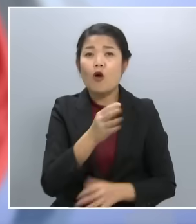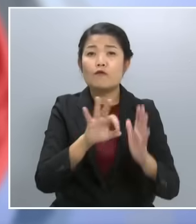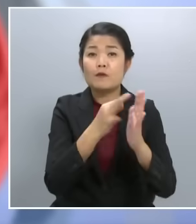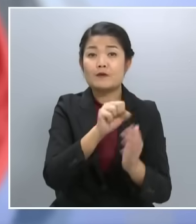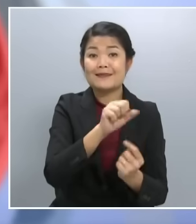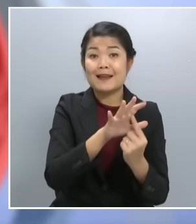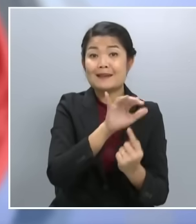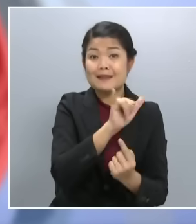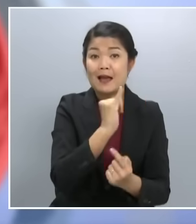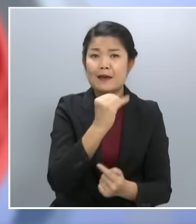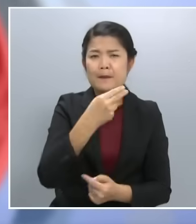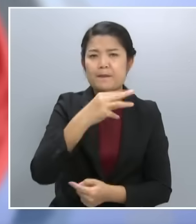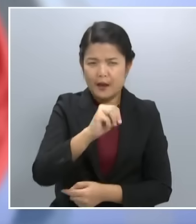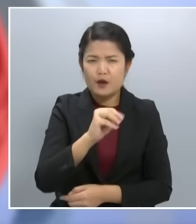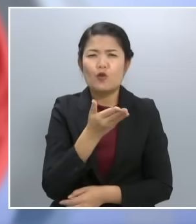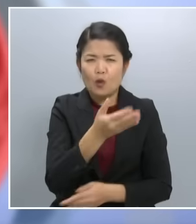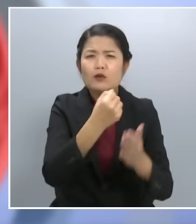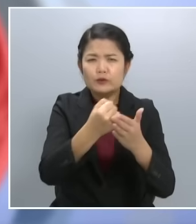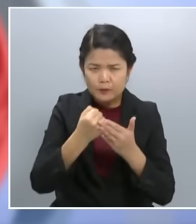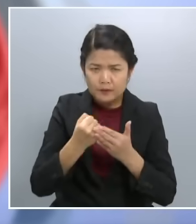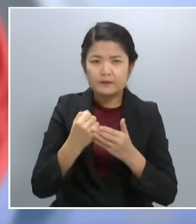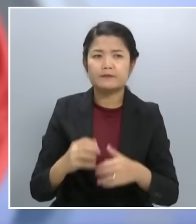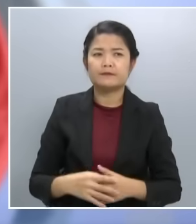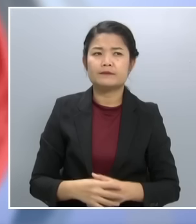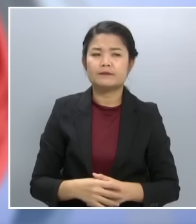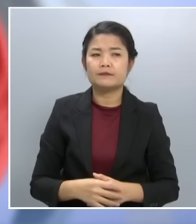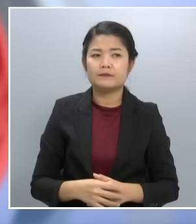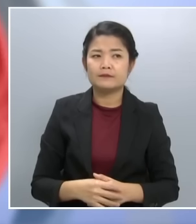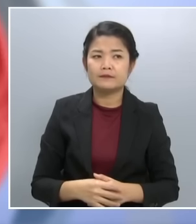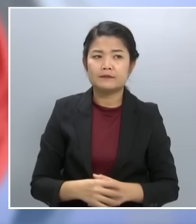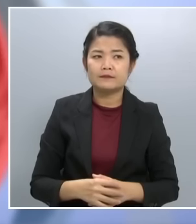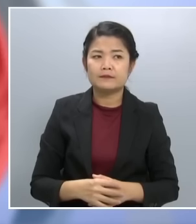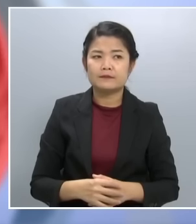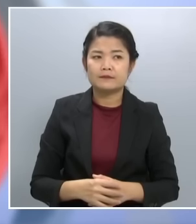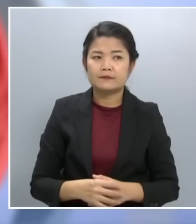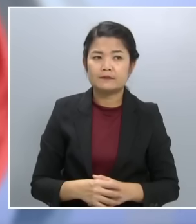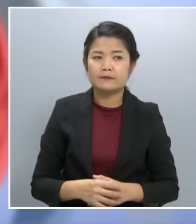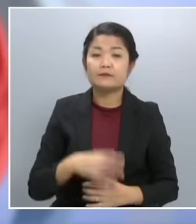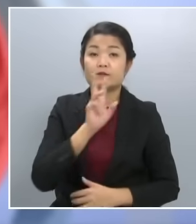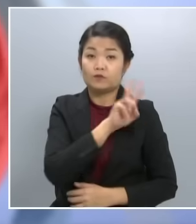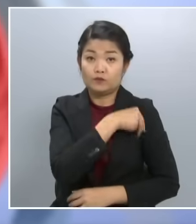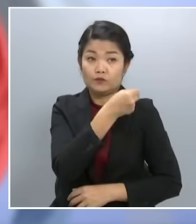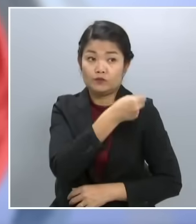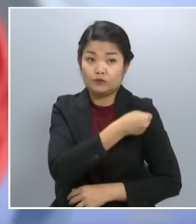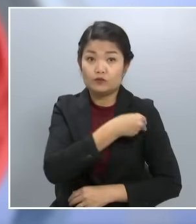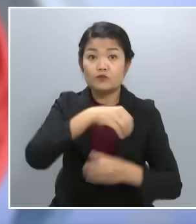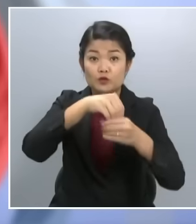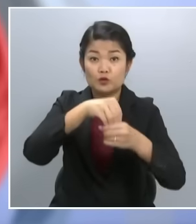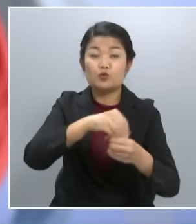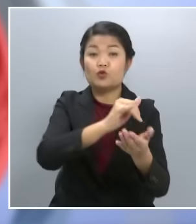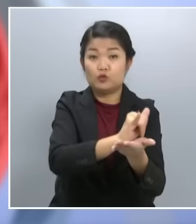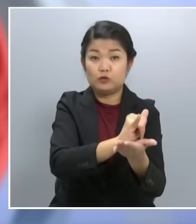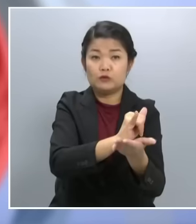เถอะอืเนี่ยฮะอันนี้ตอนที่อยู่โรงพยาบาลค่ะแต่ทางบ้าน